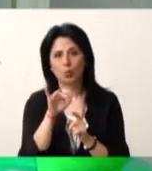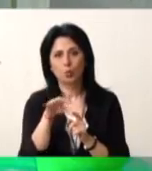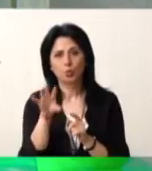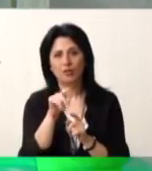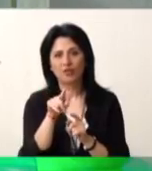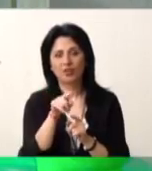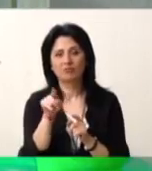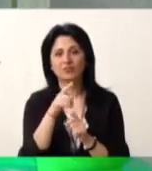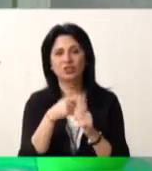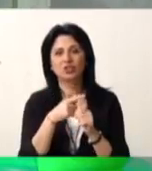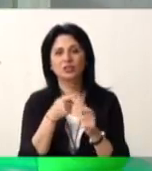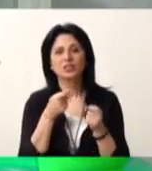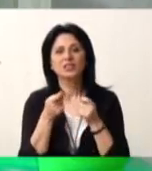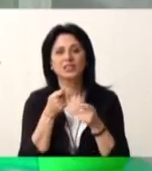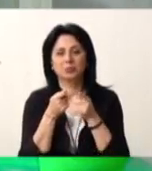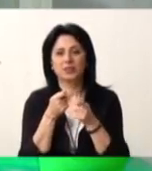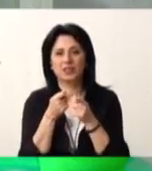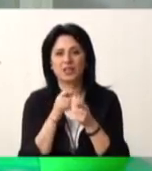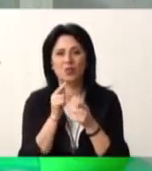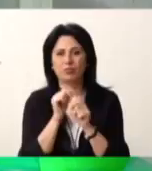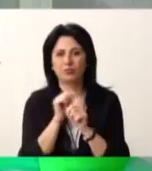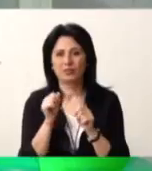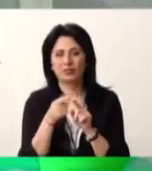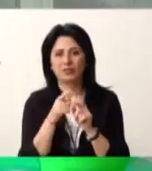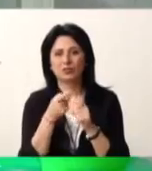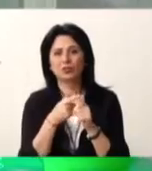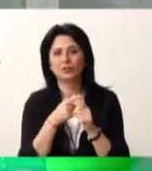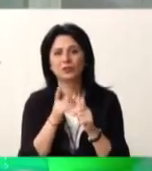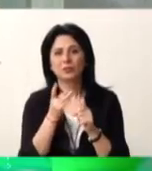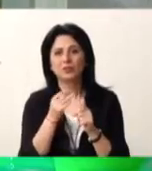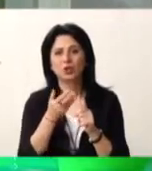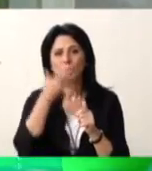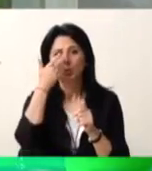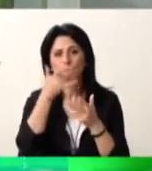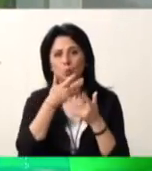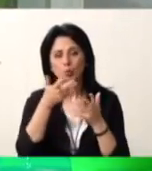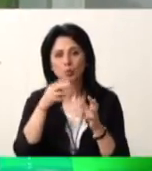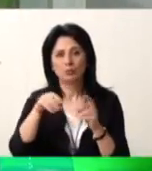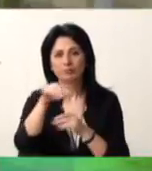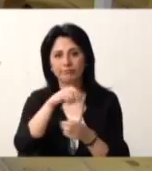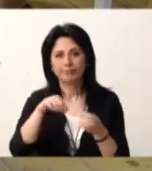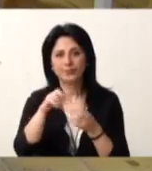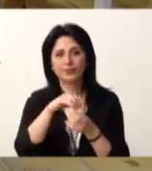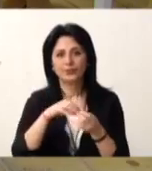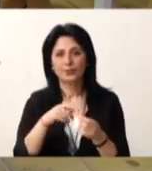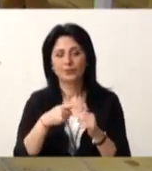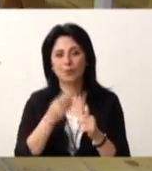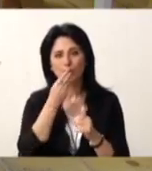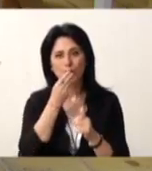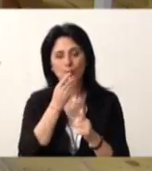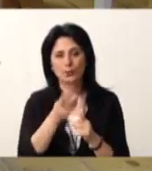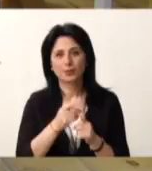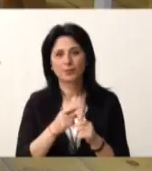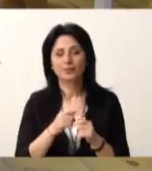ყველა ეს პროდუქტი სიფრთხილის ზონაში უნდა იყოს, სხვადასხვა სახის სუნელებით და საკმაზით გაჯერებული